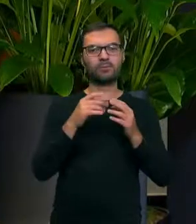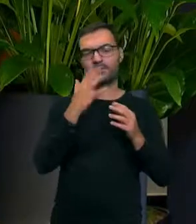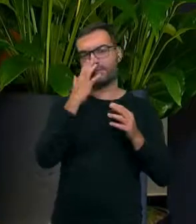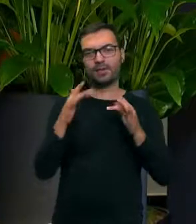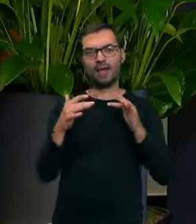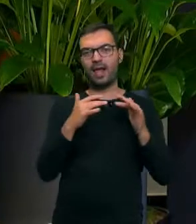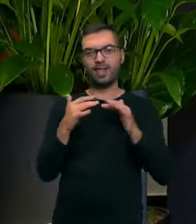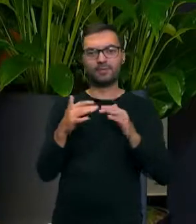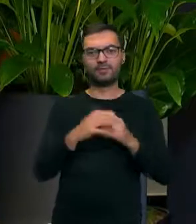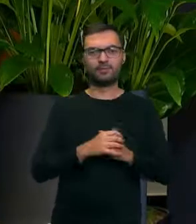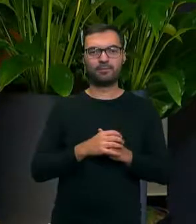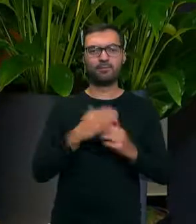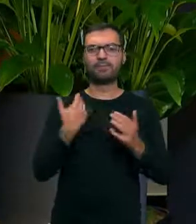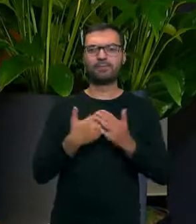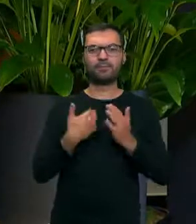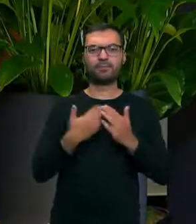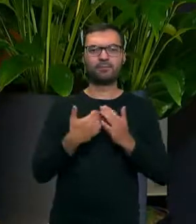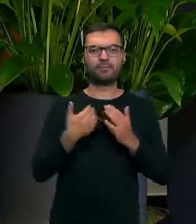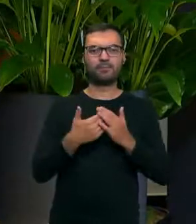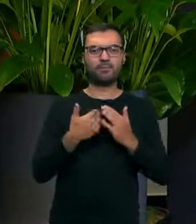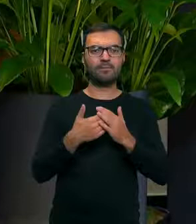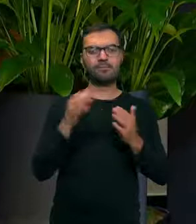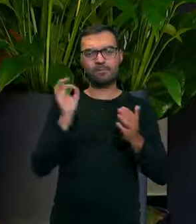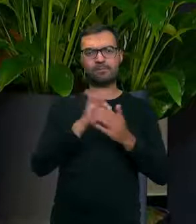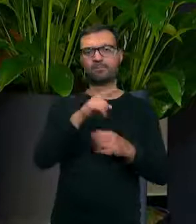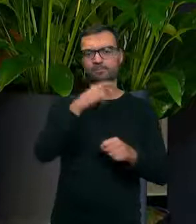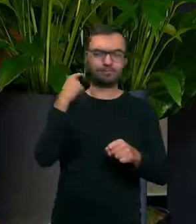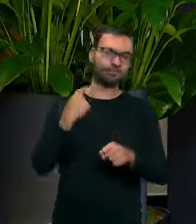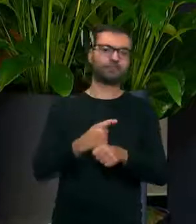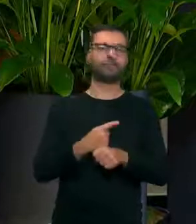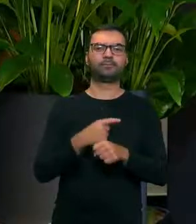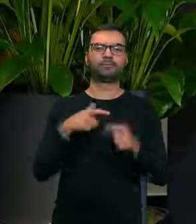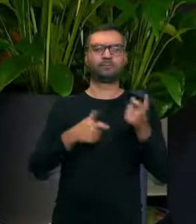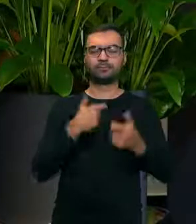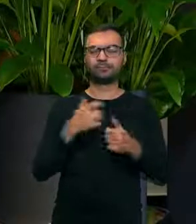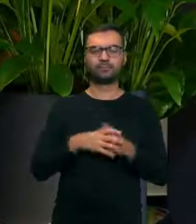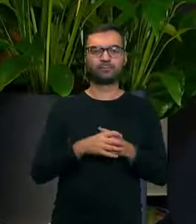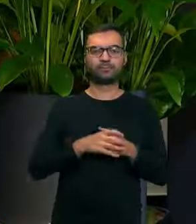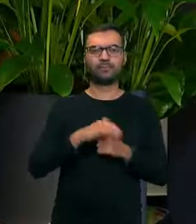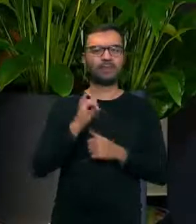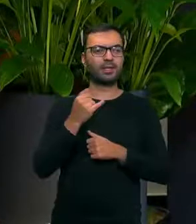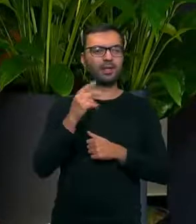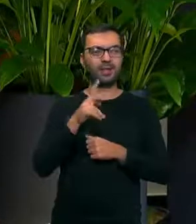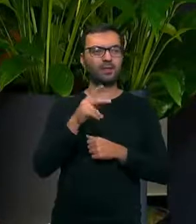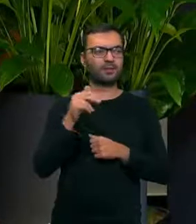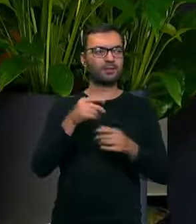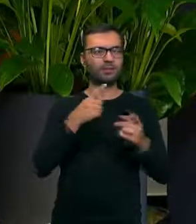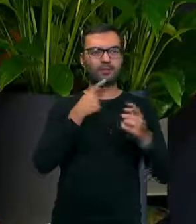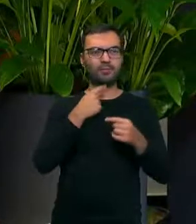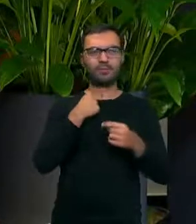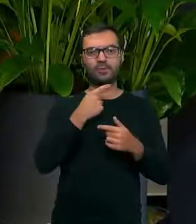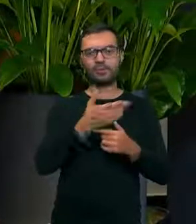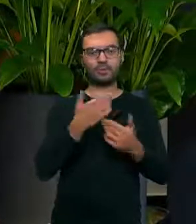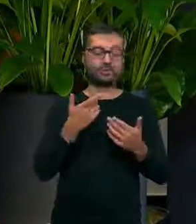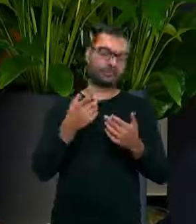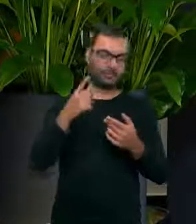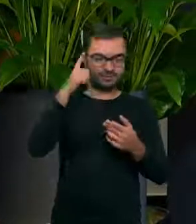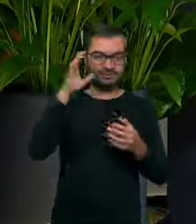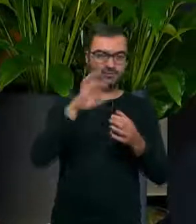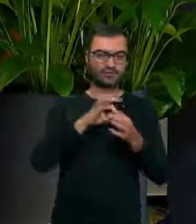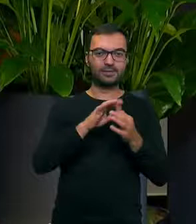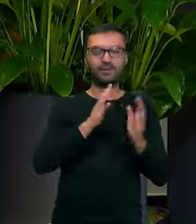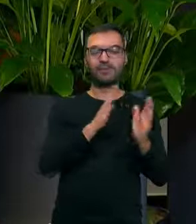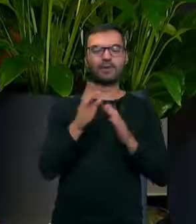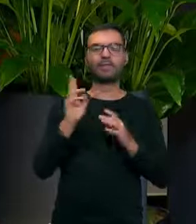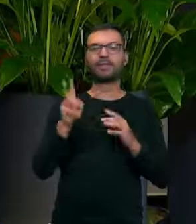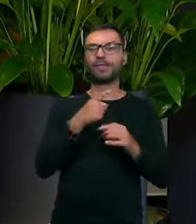relacji właśnie, dlaczego tak zdecydowano, i to też Janek chyba musisz teraz powiedzieć, w takim razie wracając do tej chronologii,